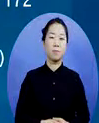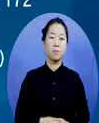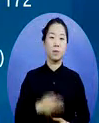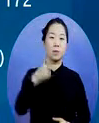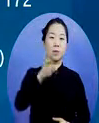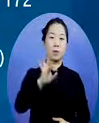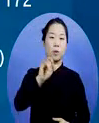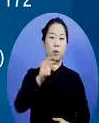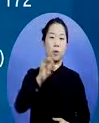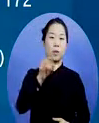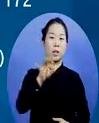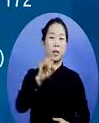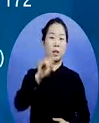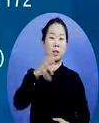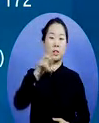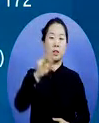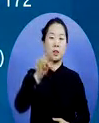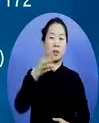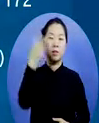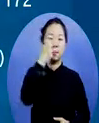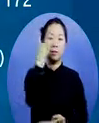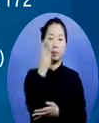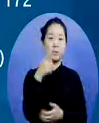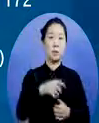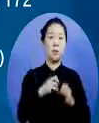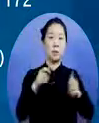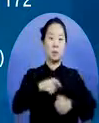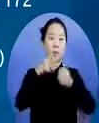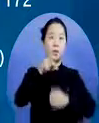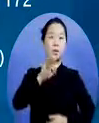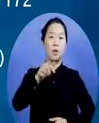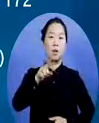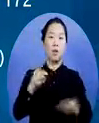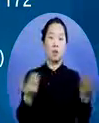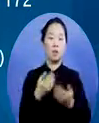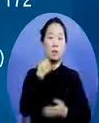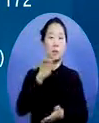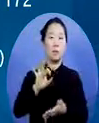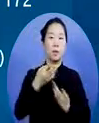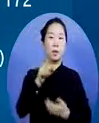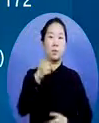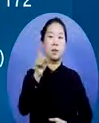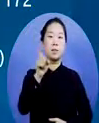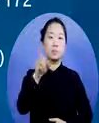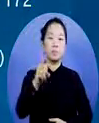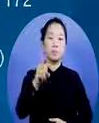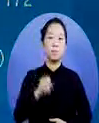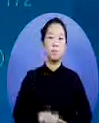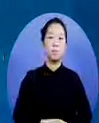주식회사 동인 hr 에서 경비원을 재용 합니다 선거법 에서 근무하게 되며 월급 110만원 선의 임금이